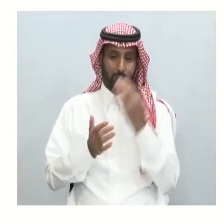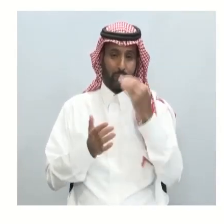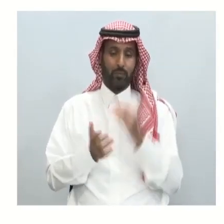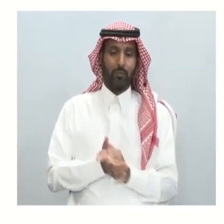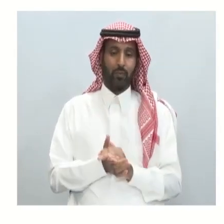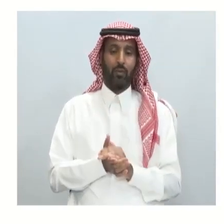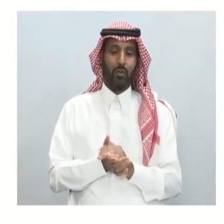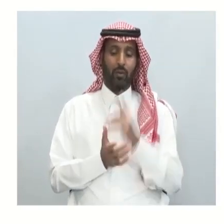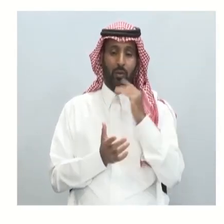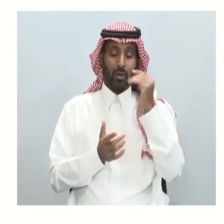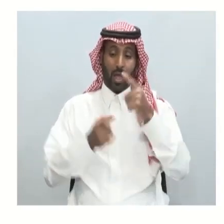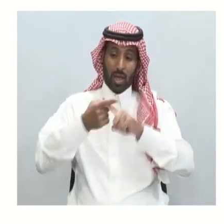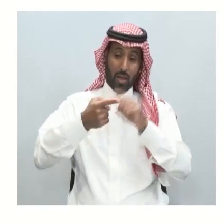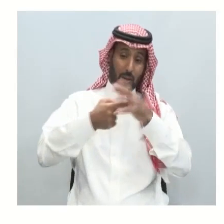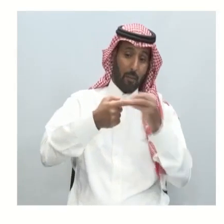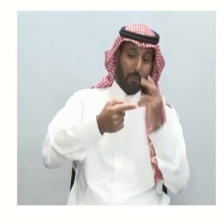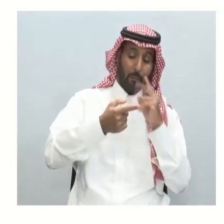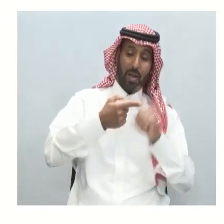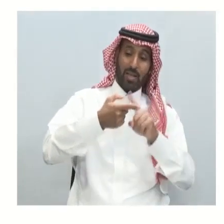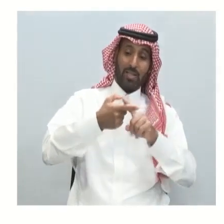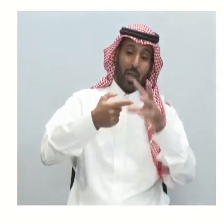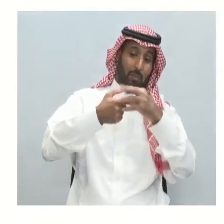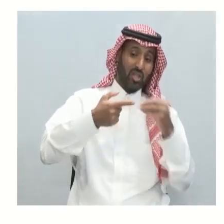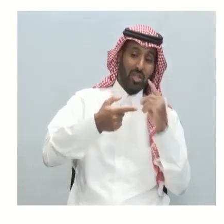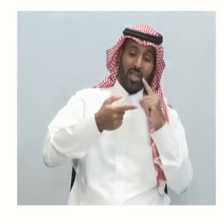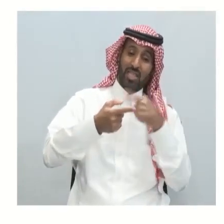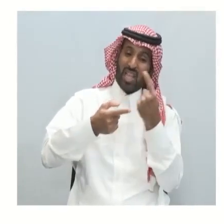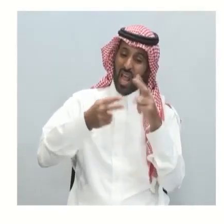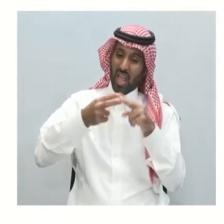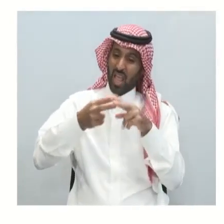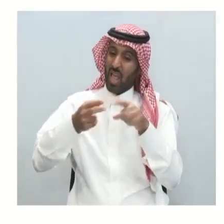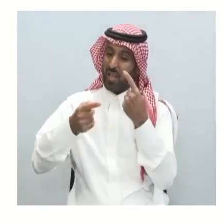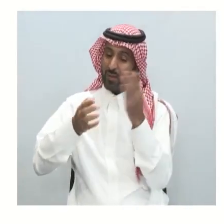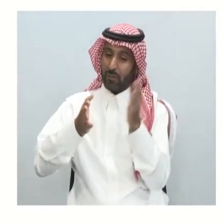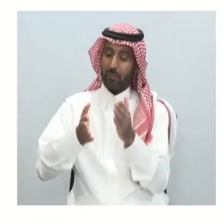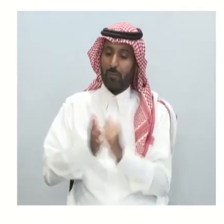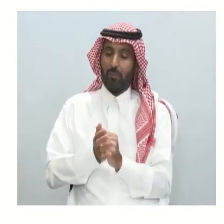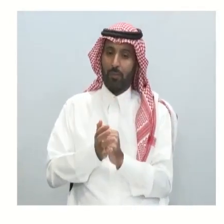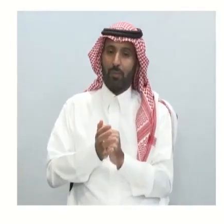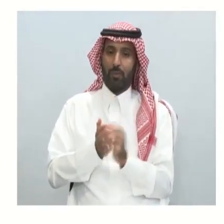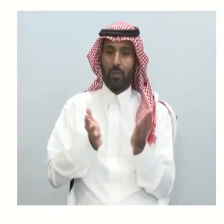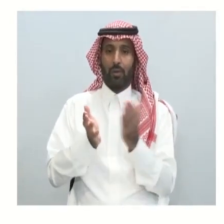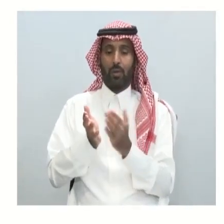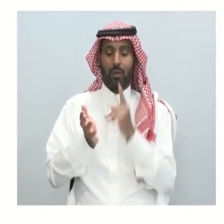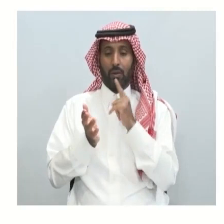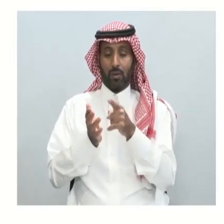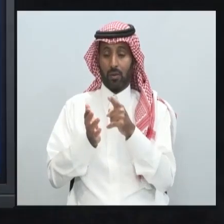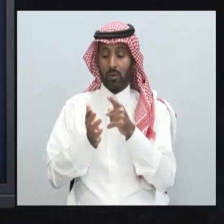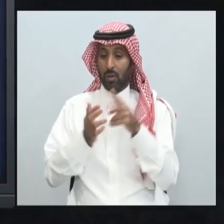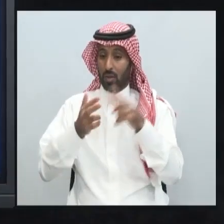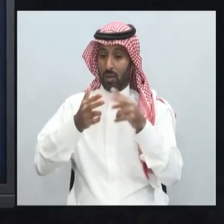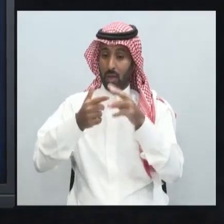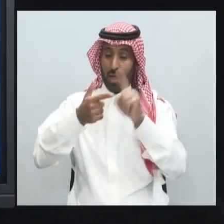معي الاقطاب موجب وسالب شحنه جزئيه موجبه وشحنه جزئيه سالبه كذلك هنا بالنسبه